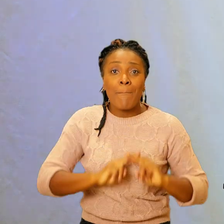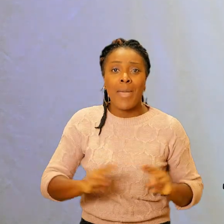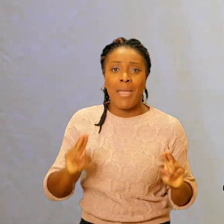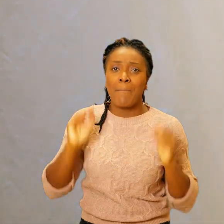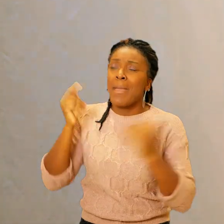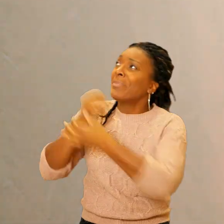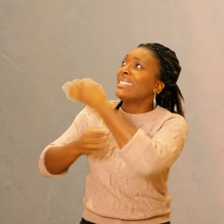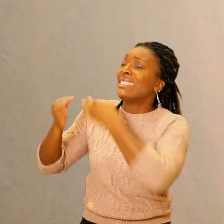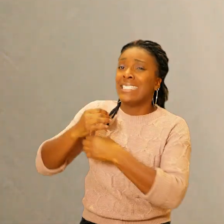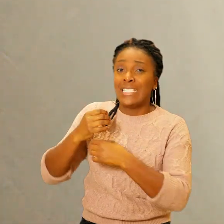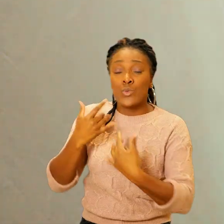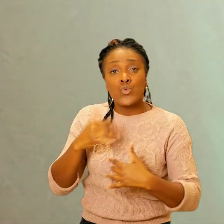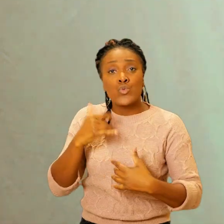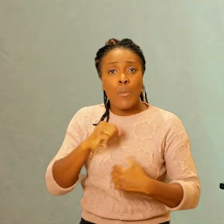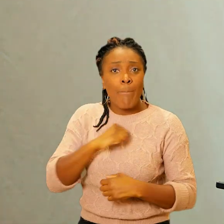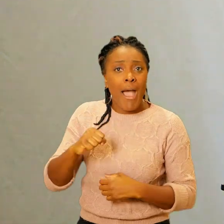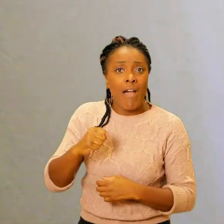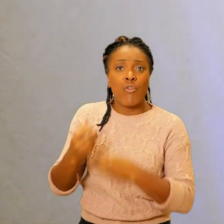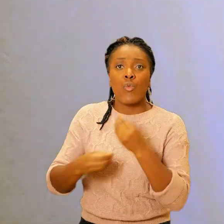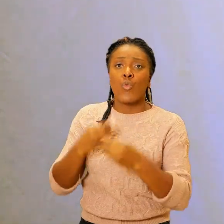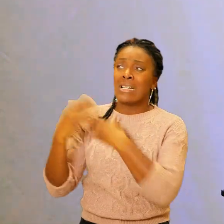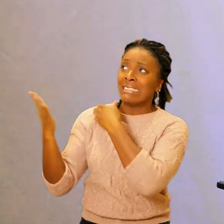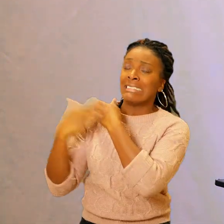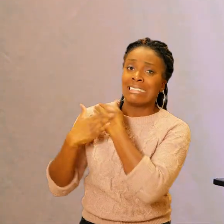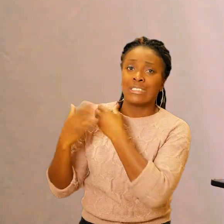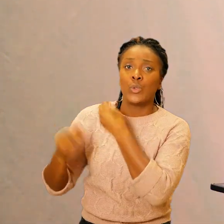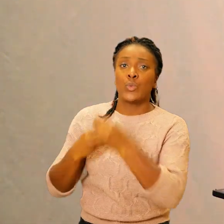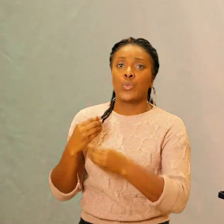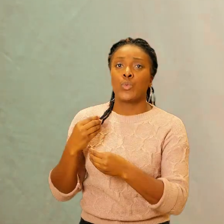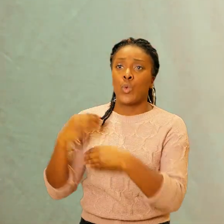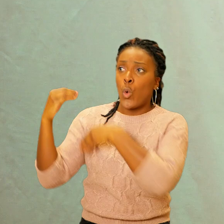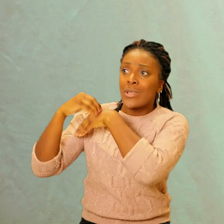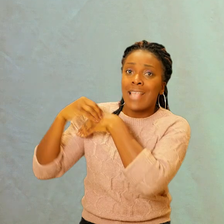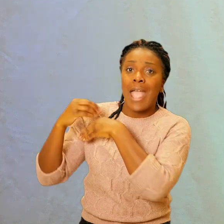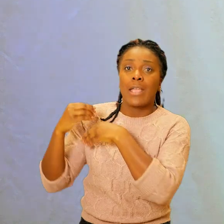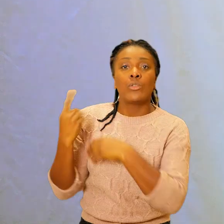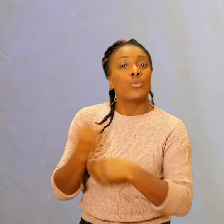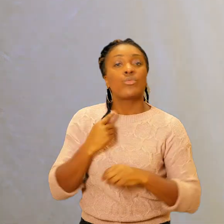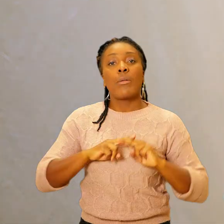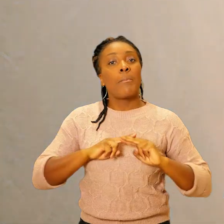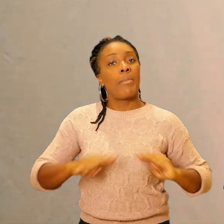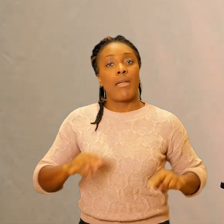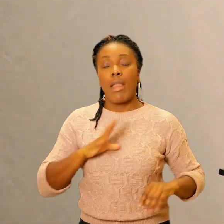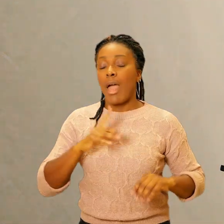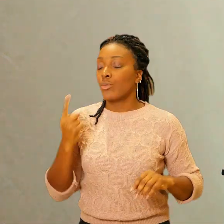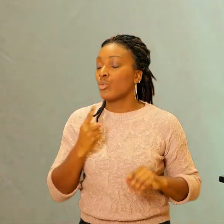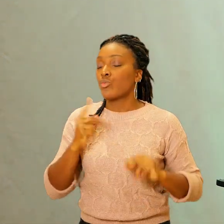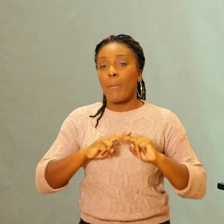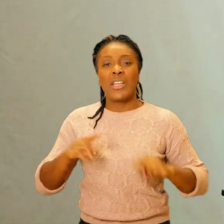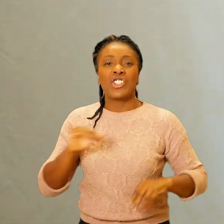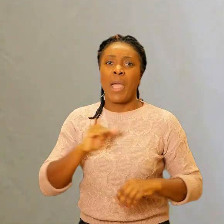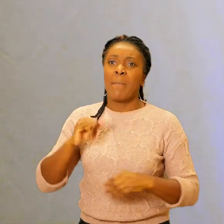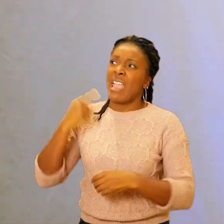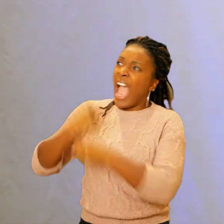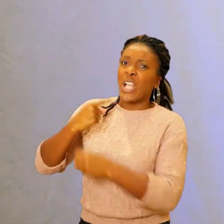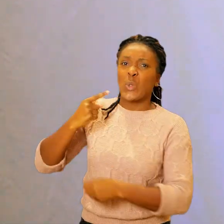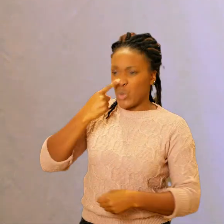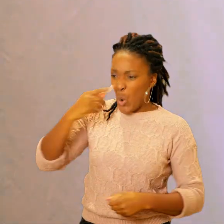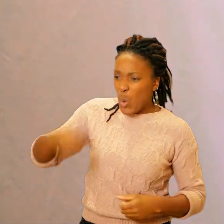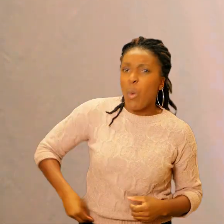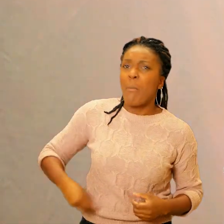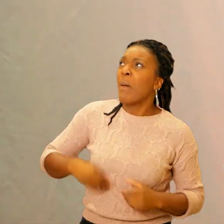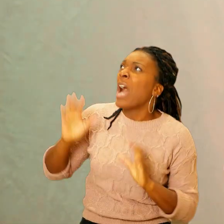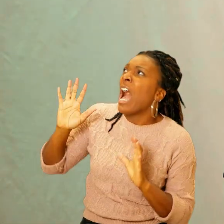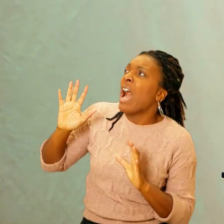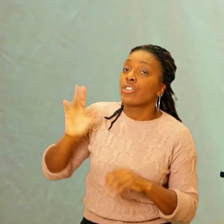avertissement qui va te montrer que là, peut-être tu dévies de la voix de Dieu, il y a toujours la paix avec Dieu. Elle te culpabilise pas. Elle